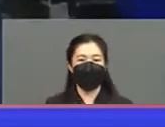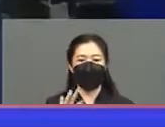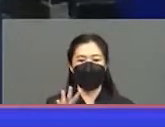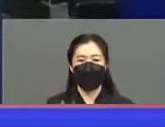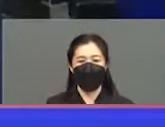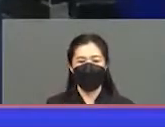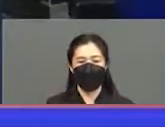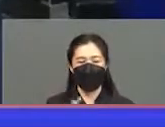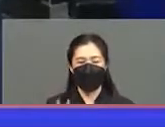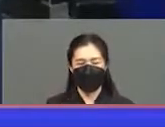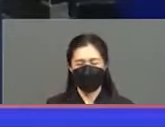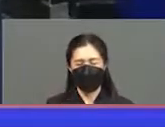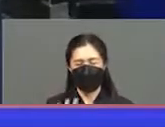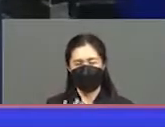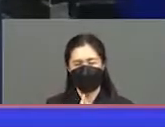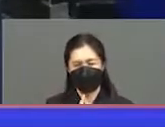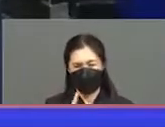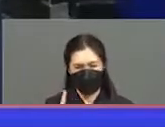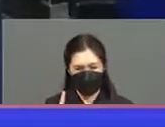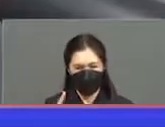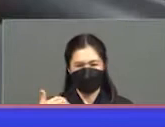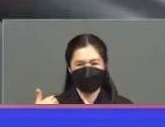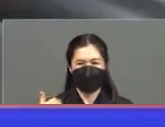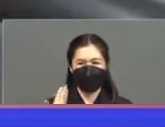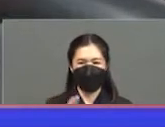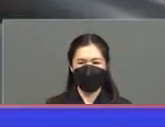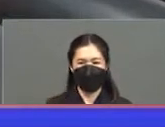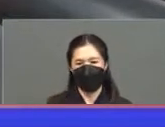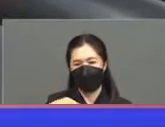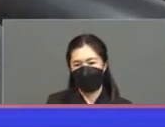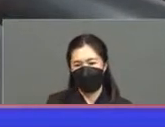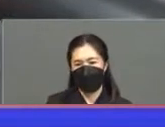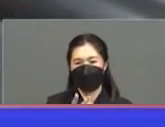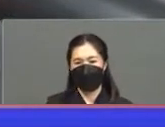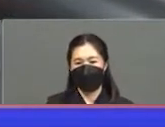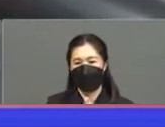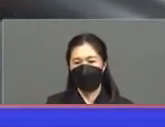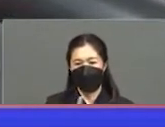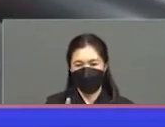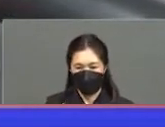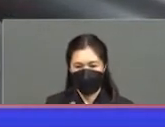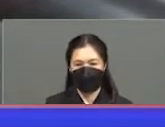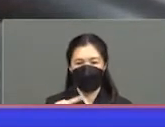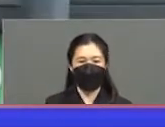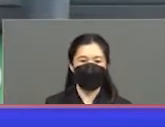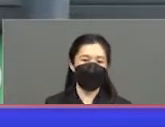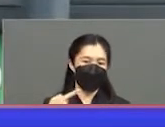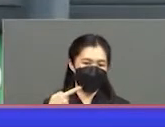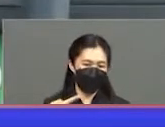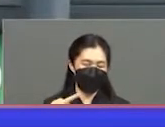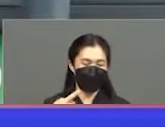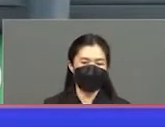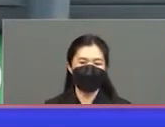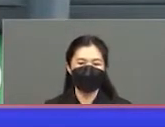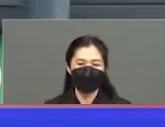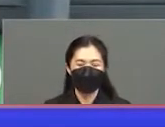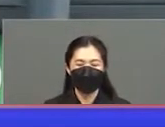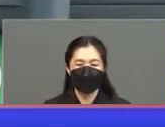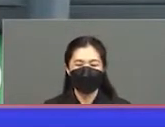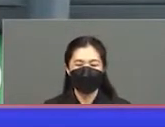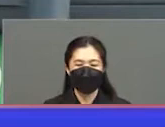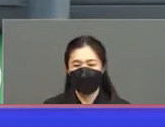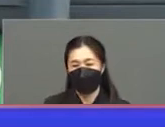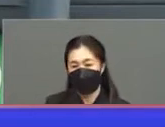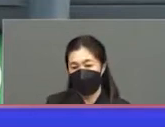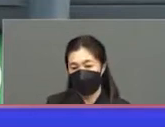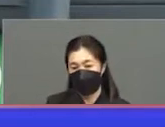ง35บาทนะครับก็พยายามที่จะควบคุมถามว่าอาจจะไปแตะที่40บาทหรือไม่อย่างไรซึ่